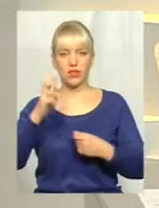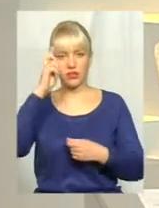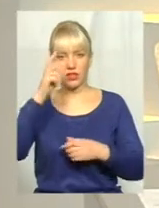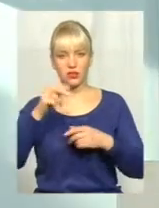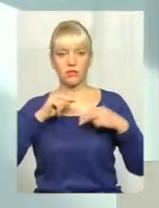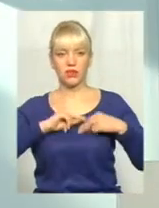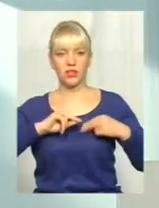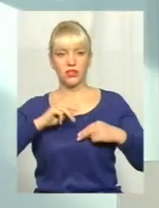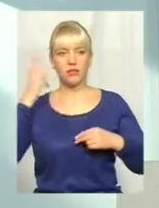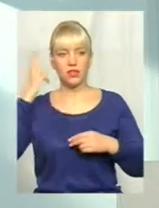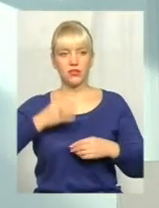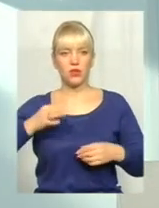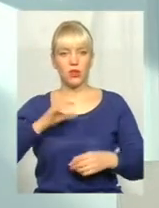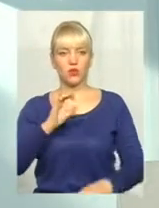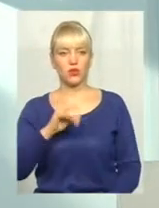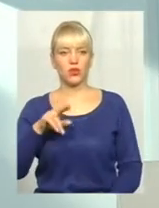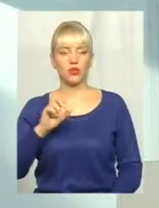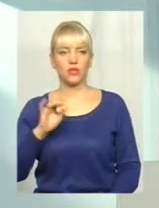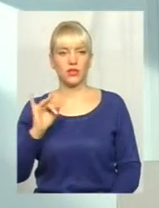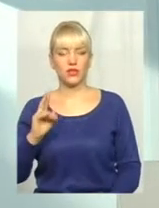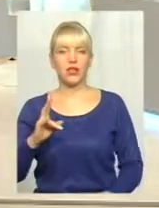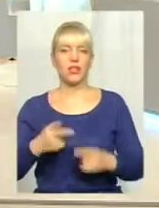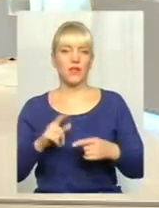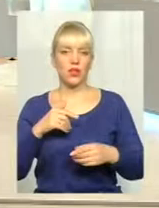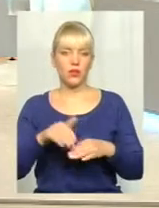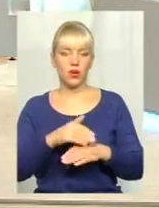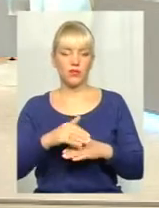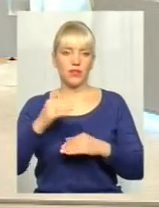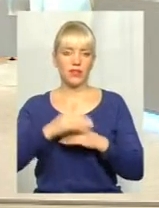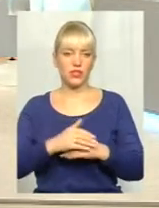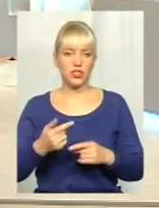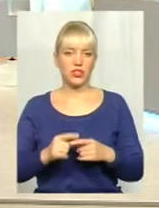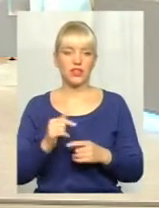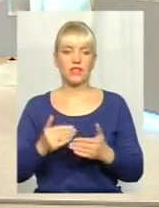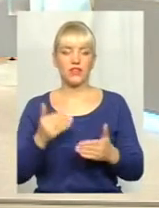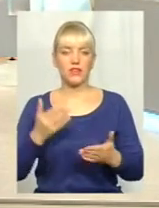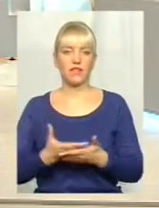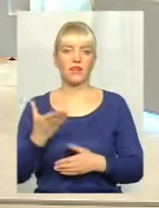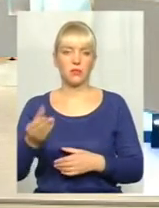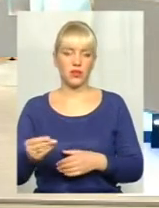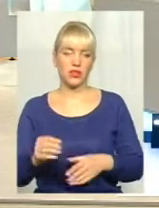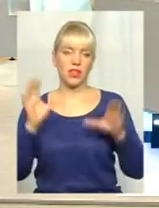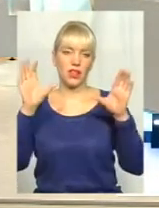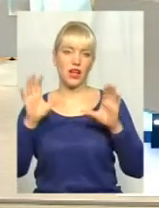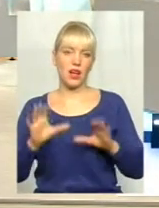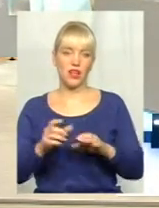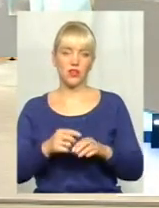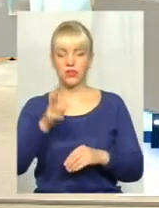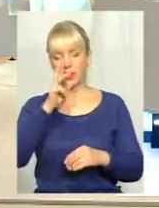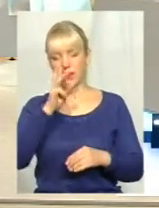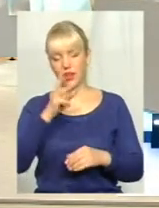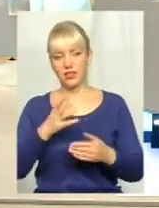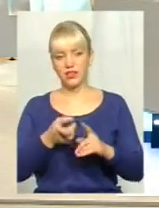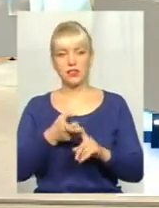області Юрієм Вдовіним. Доброго здоров'я, пане Юрію. Власне, від виплати легальної заробітної плати залежить